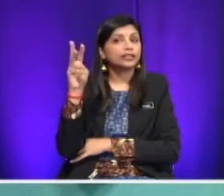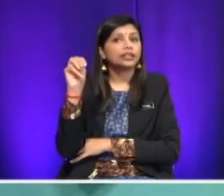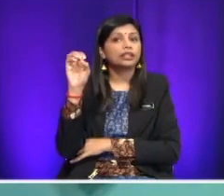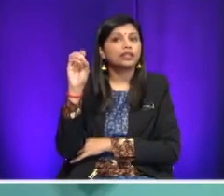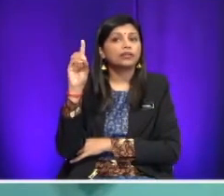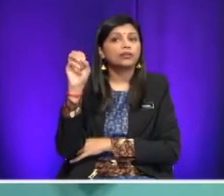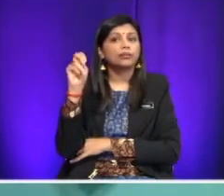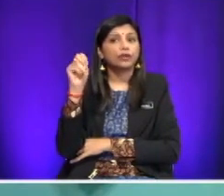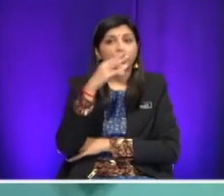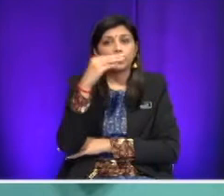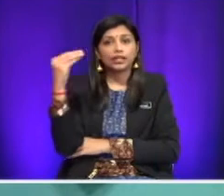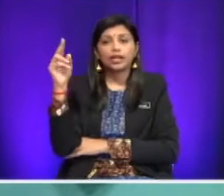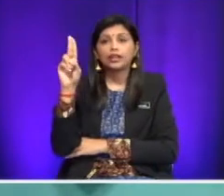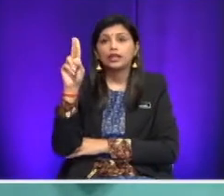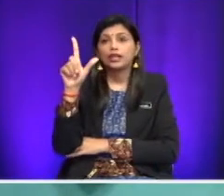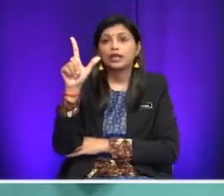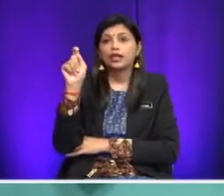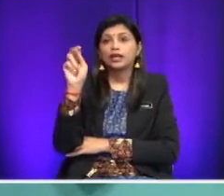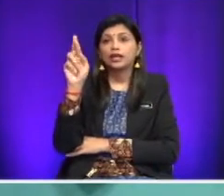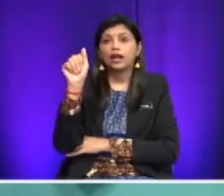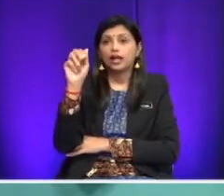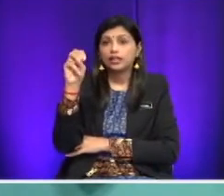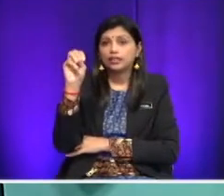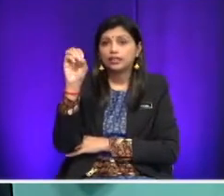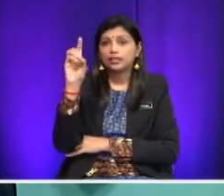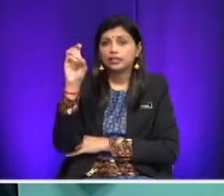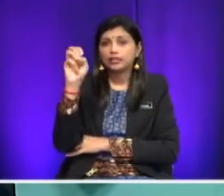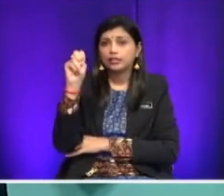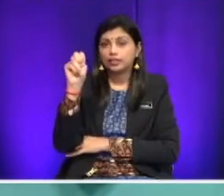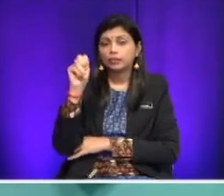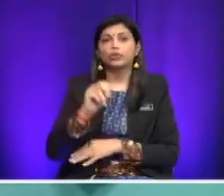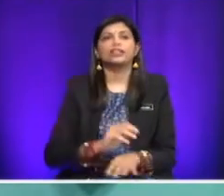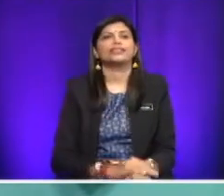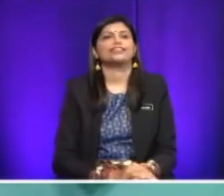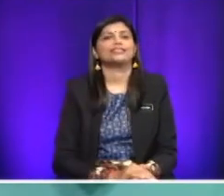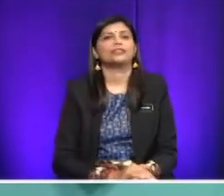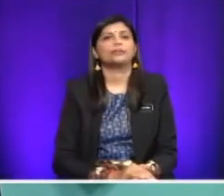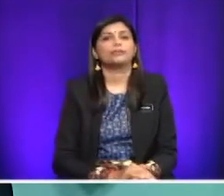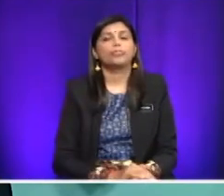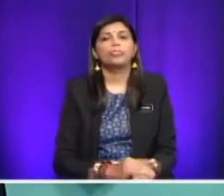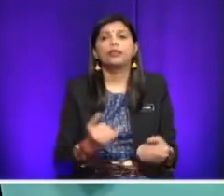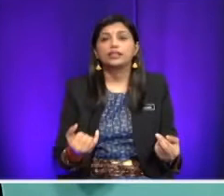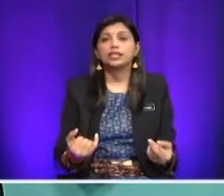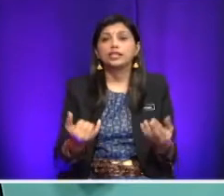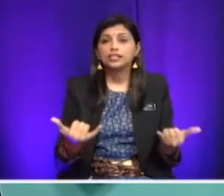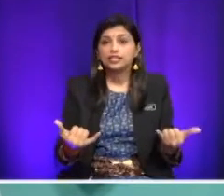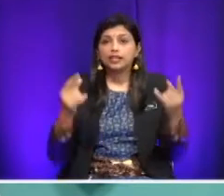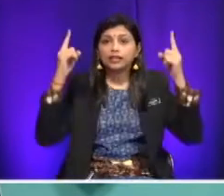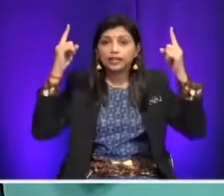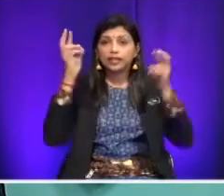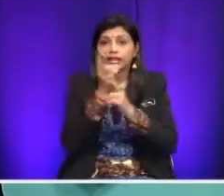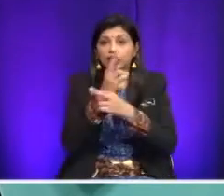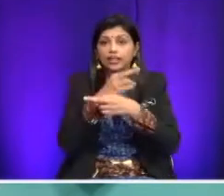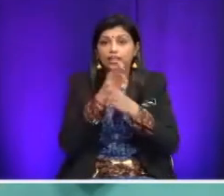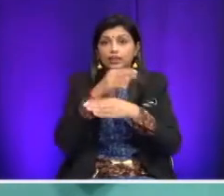dan juga akrab modern Oke lebih modern dan juga pria modern Ayo kita pergi ke rekabentuk Otomotif